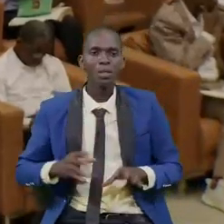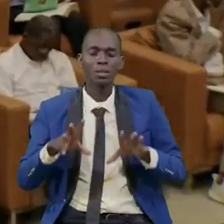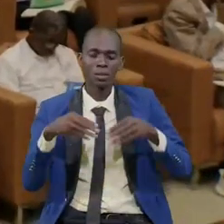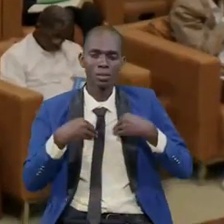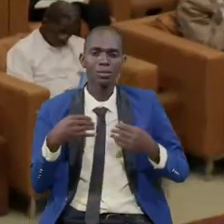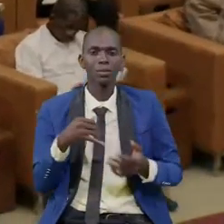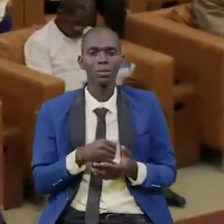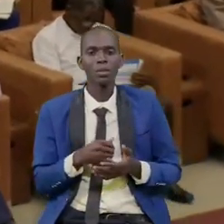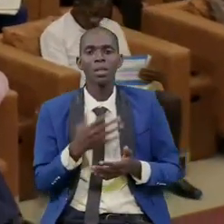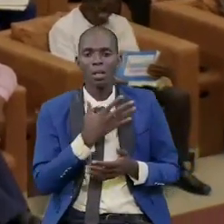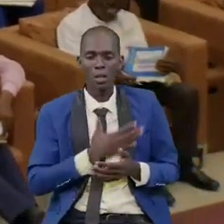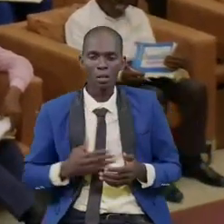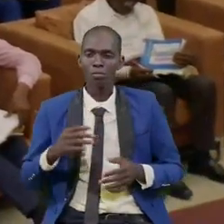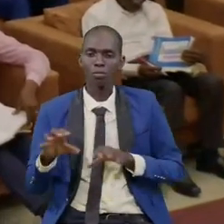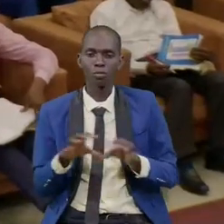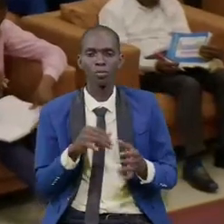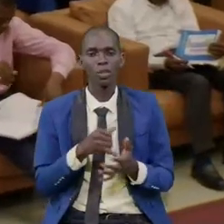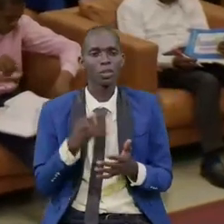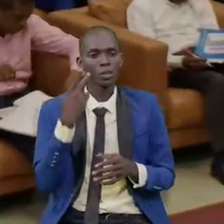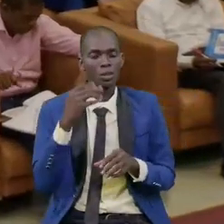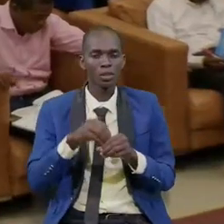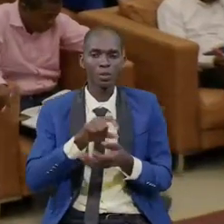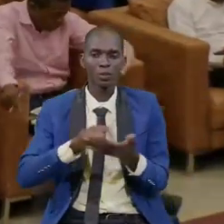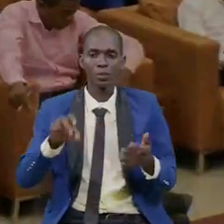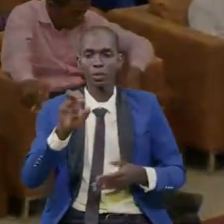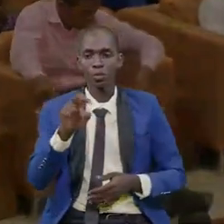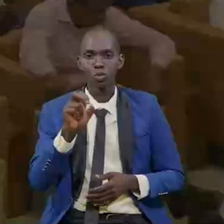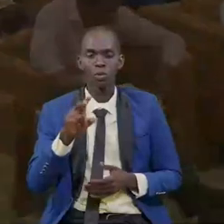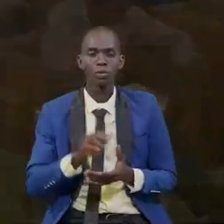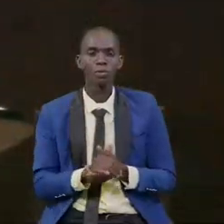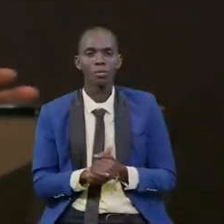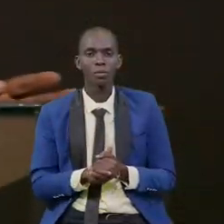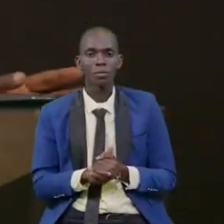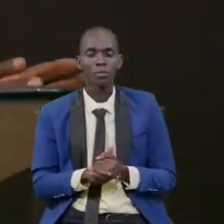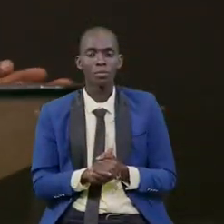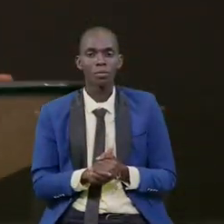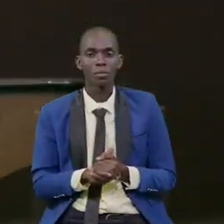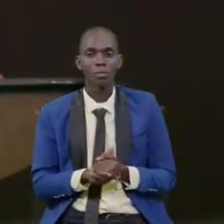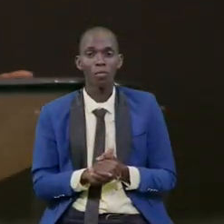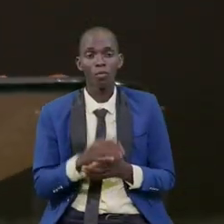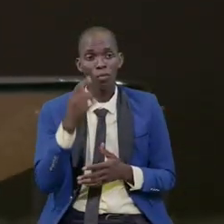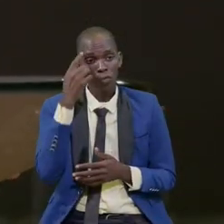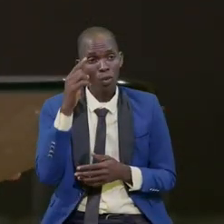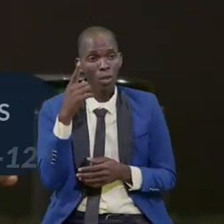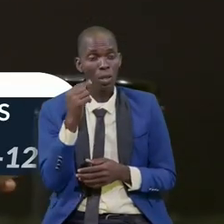poursuive. Voilà le verset 12. Verset 12.